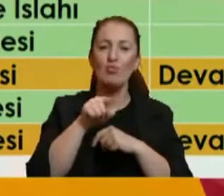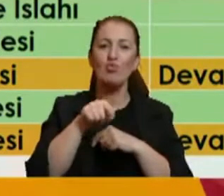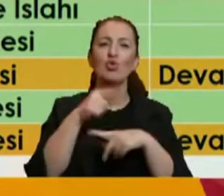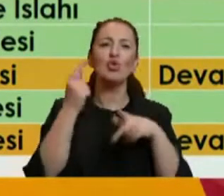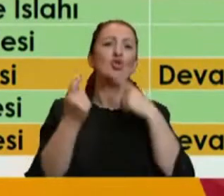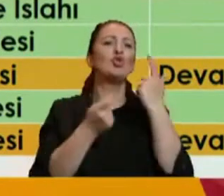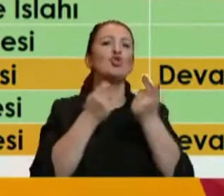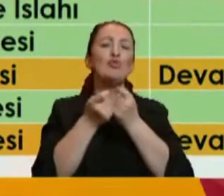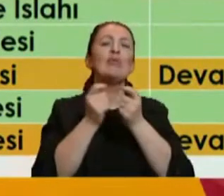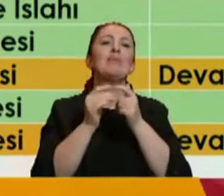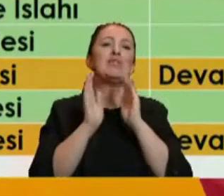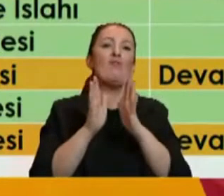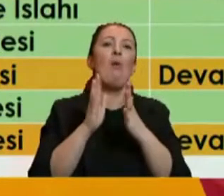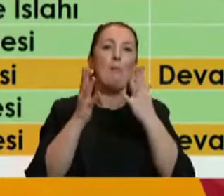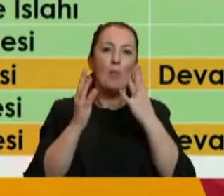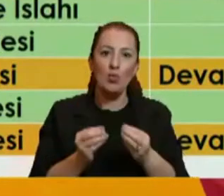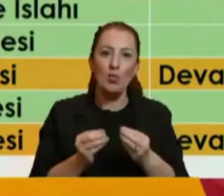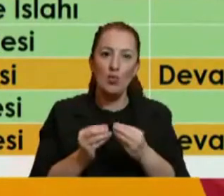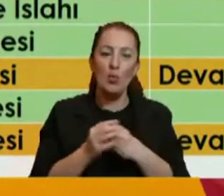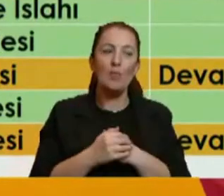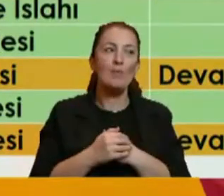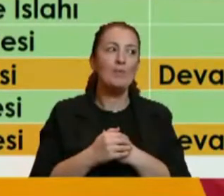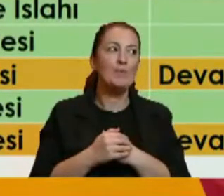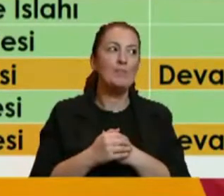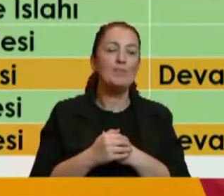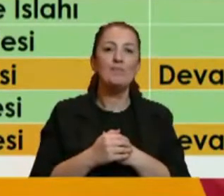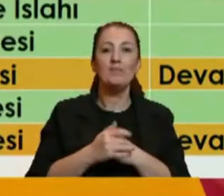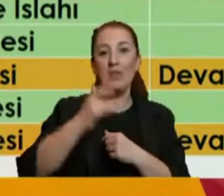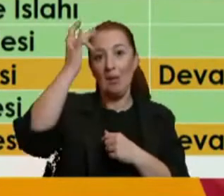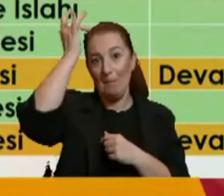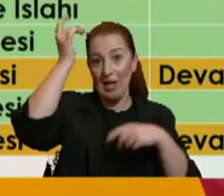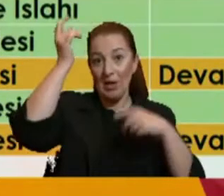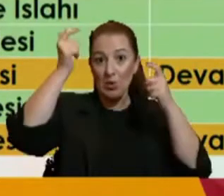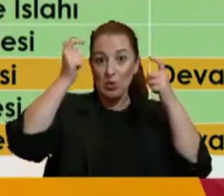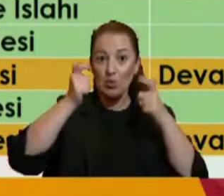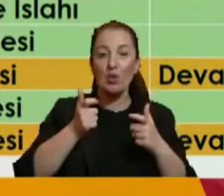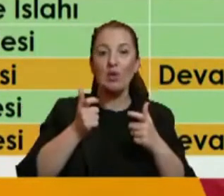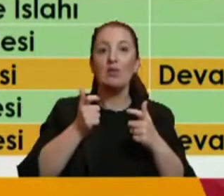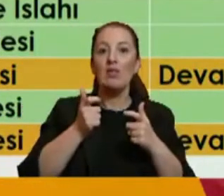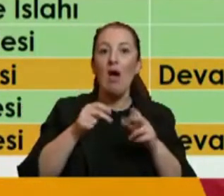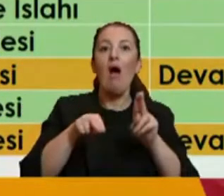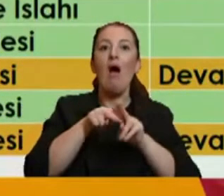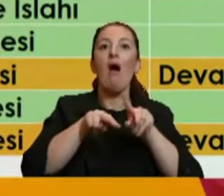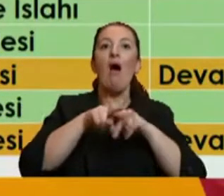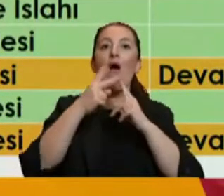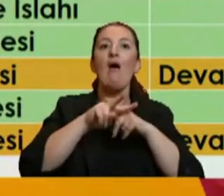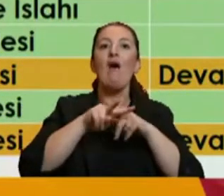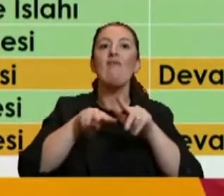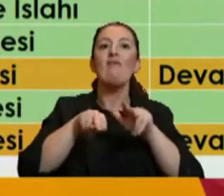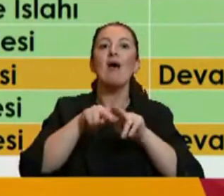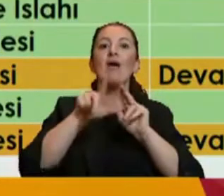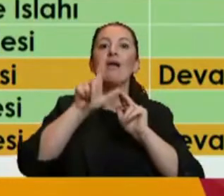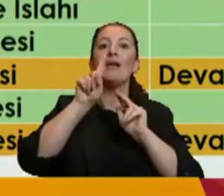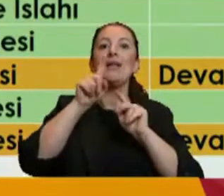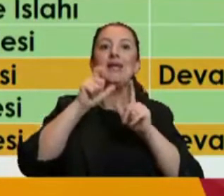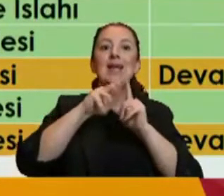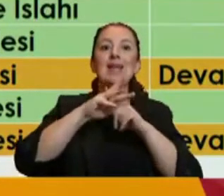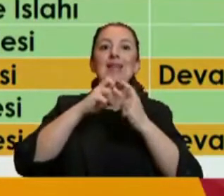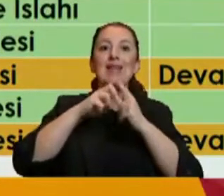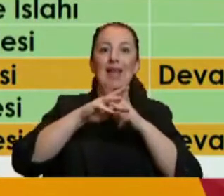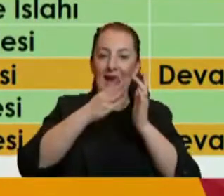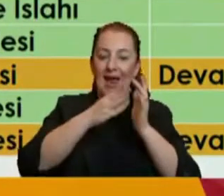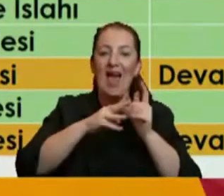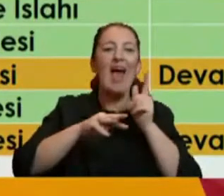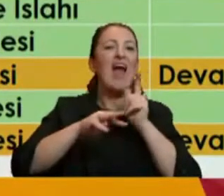çalışmalarımız devam ediyor Beylikdüzü'nde Kavaklıdere sağ bitti Enver Atakan Caddesi